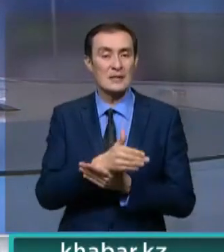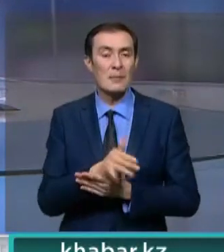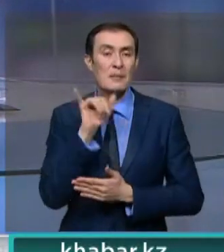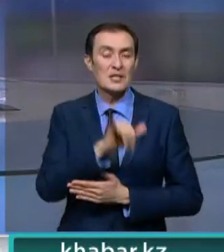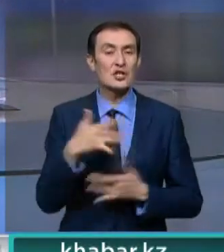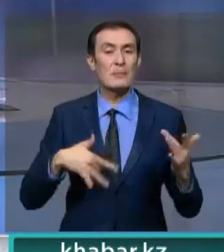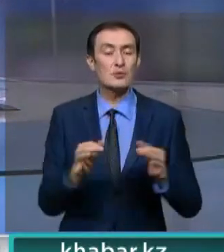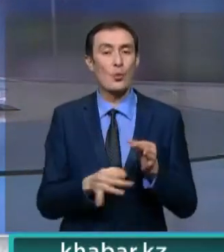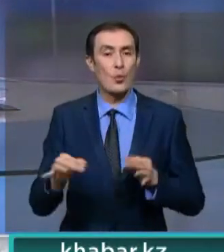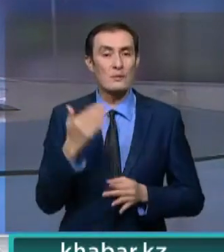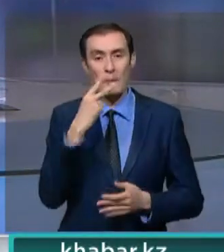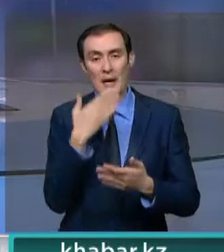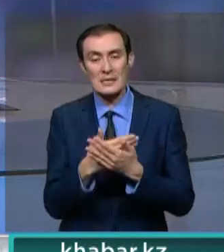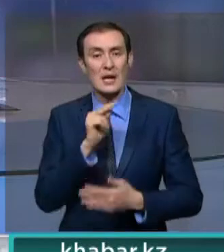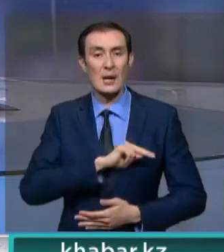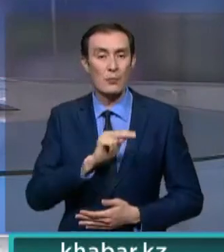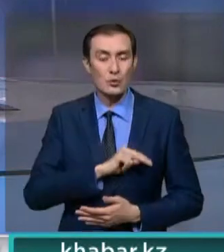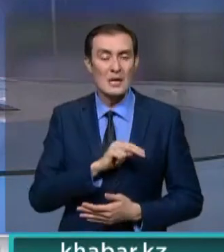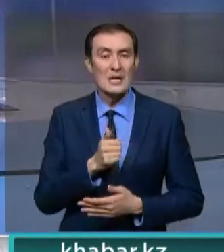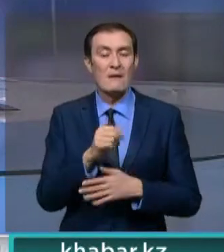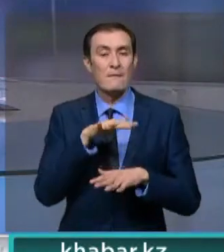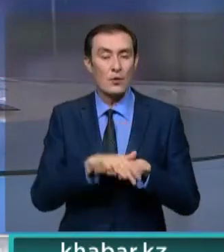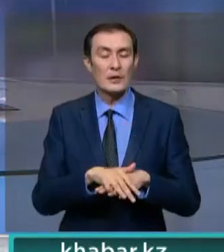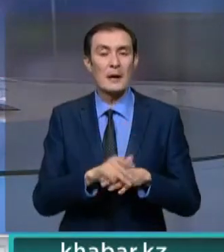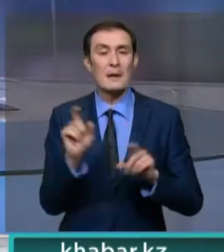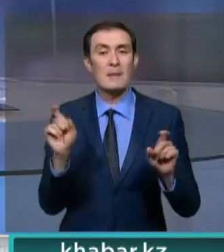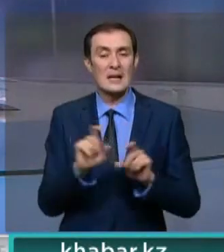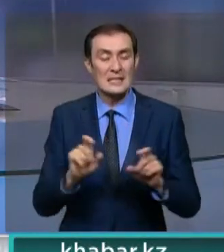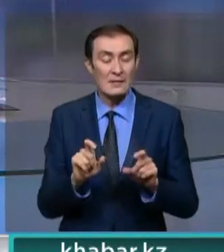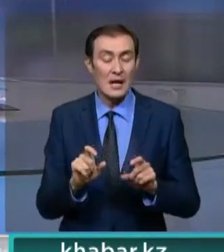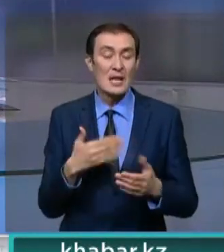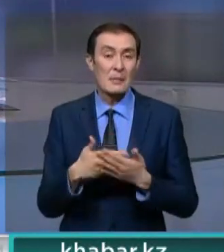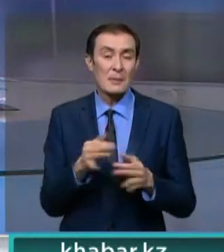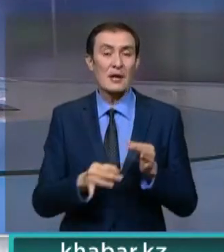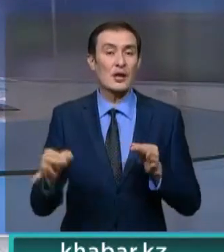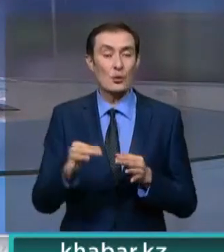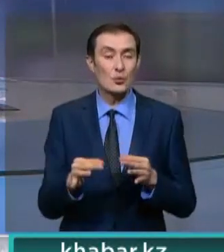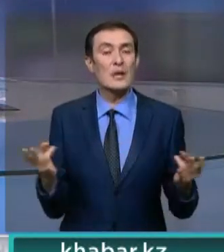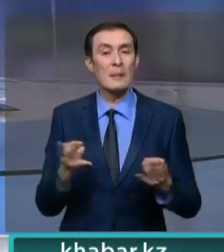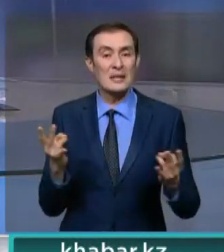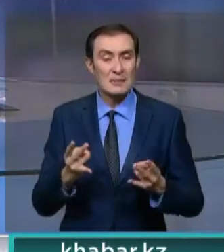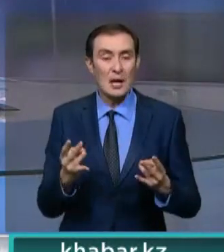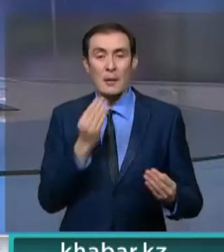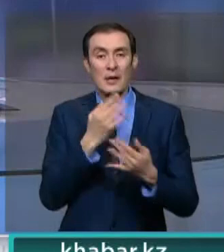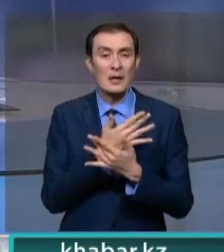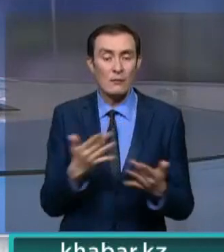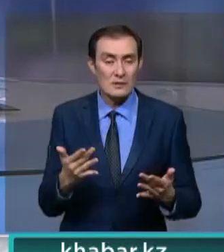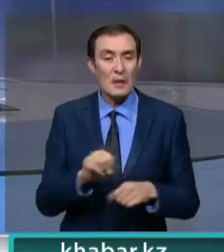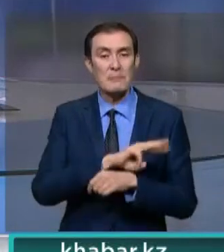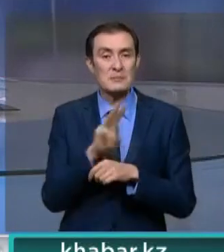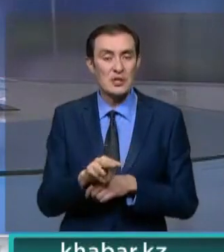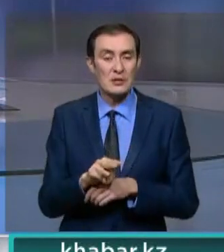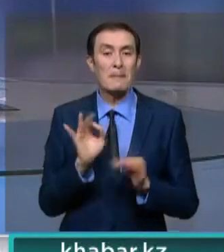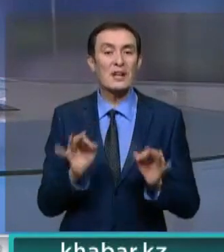посетил Жамбылскую область. Ему показали работу стабфонда, социальных магазинов. К слову, регион необходимым продовольствием себя